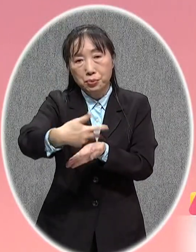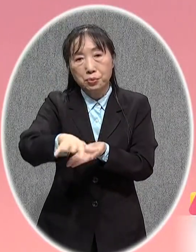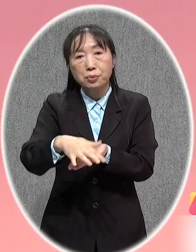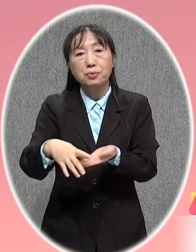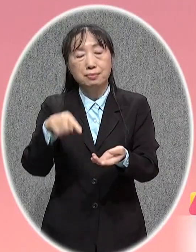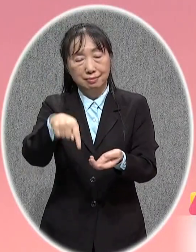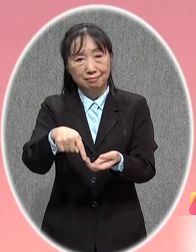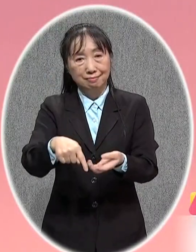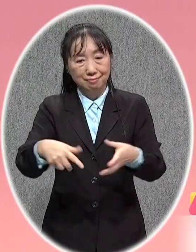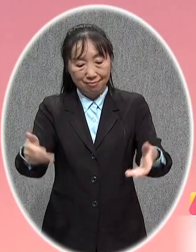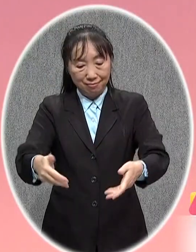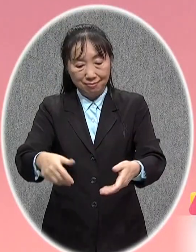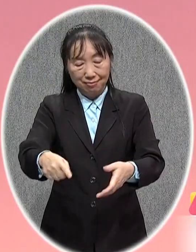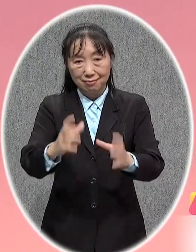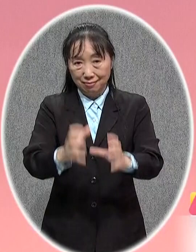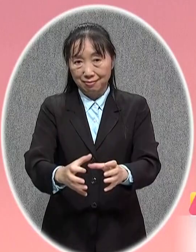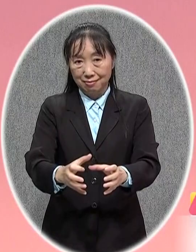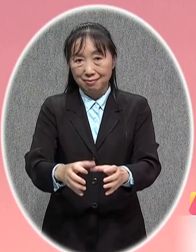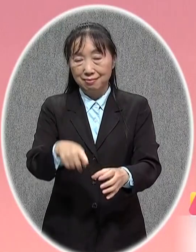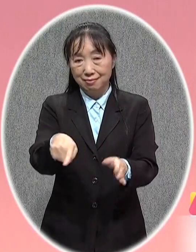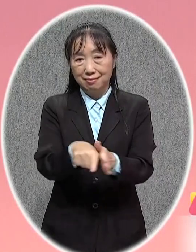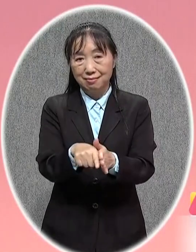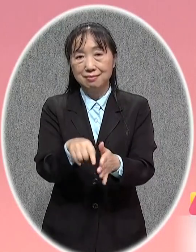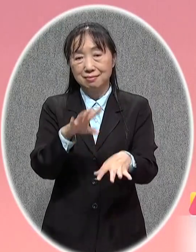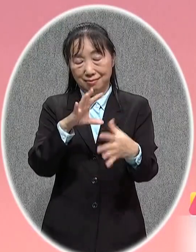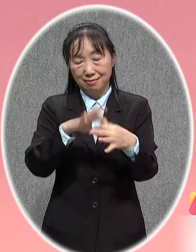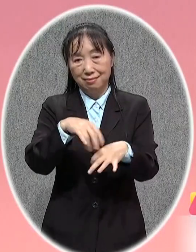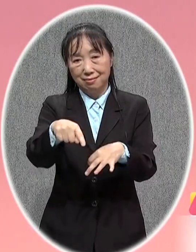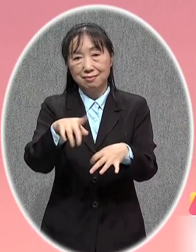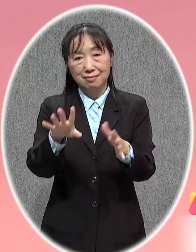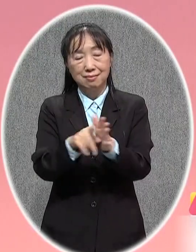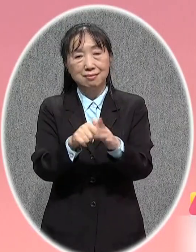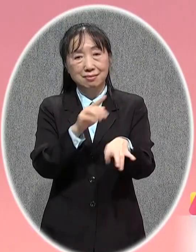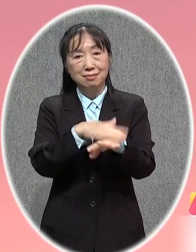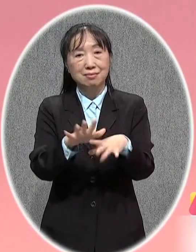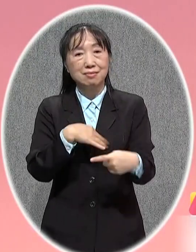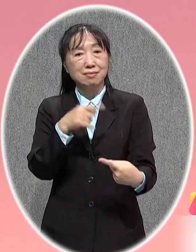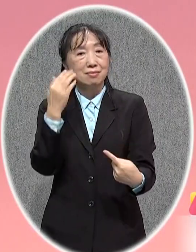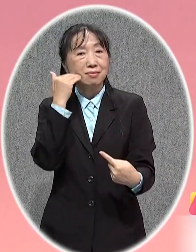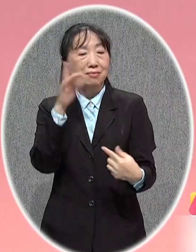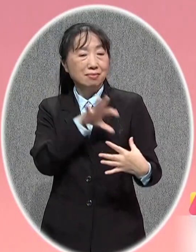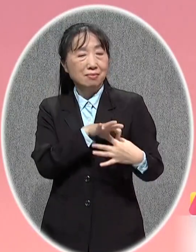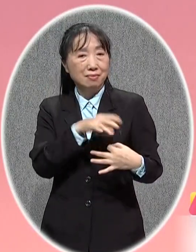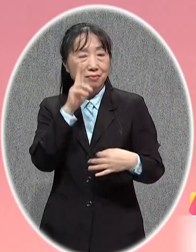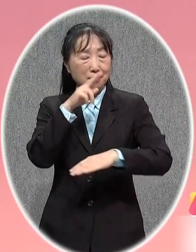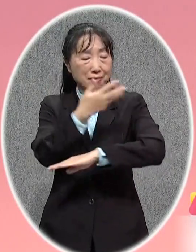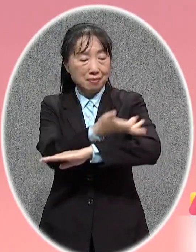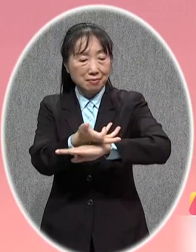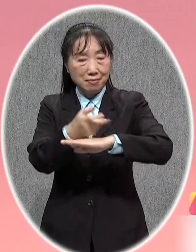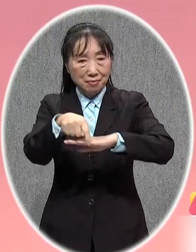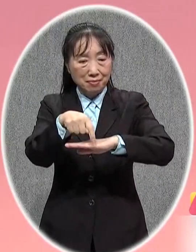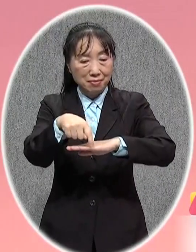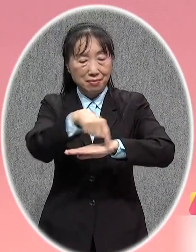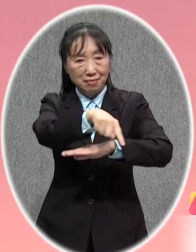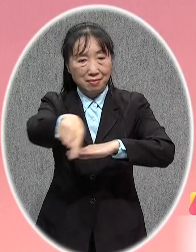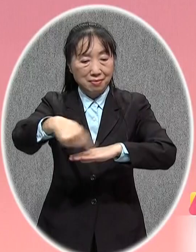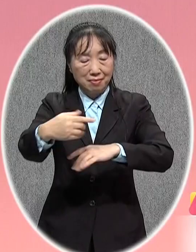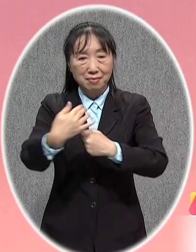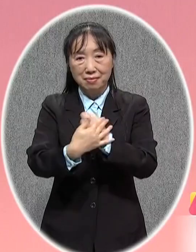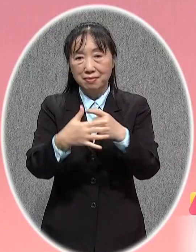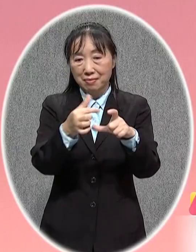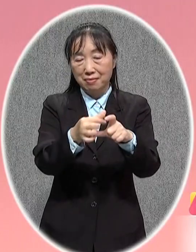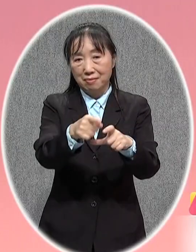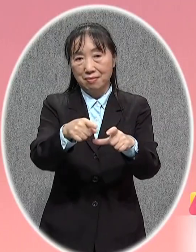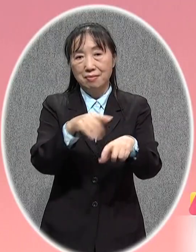建之后反而会造成让居山的礁体，尤其像关心藻礁后来被划为保护区的这一部分，可能产